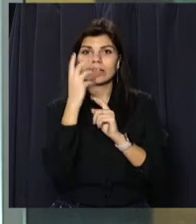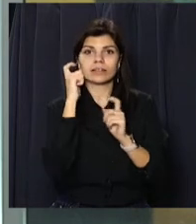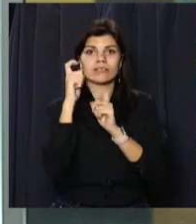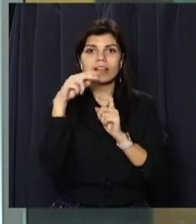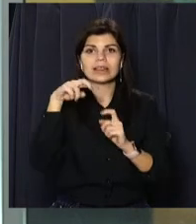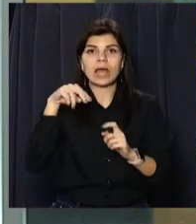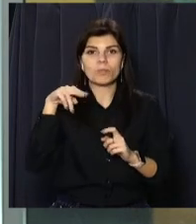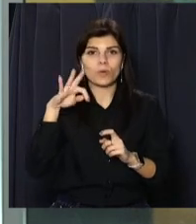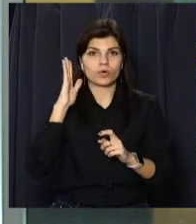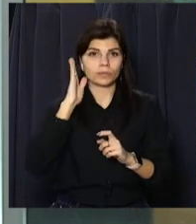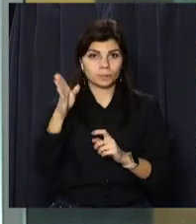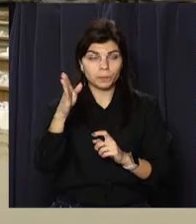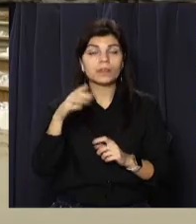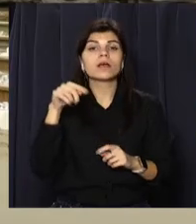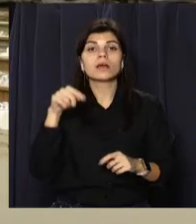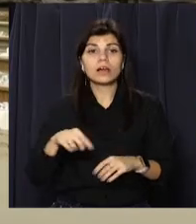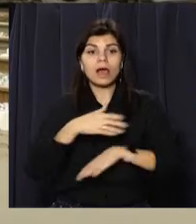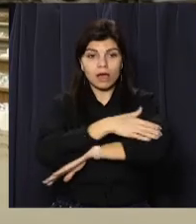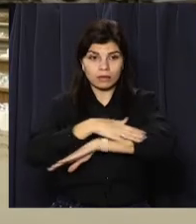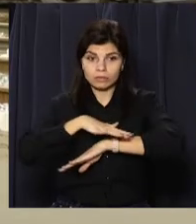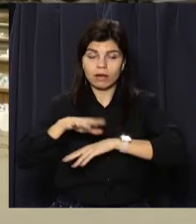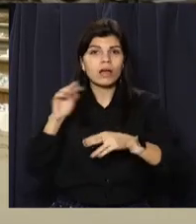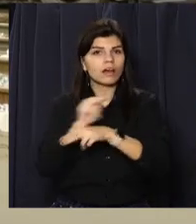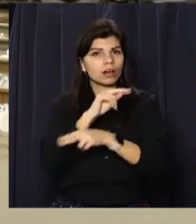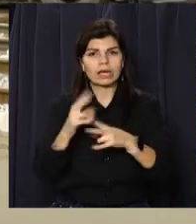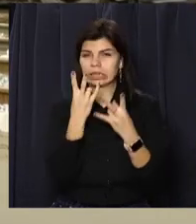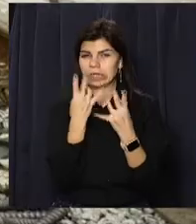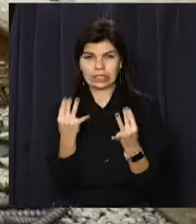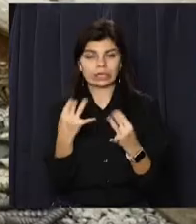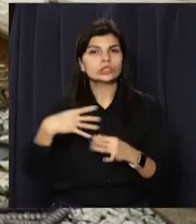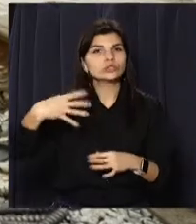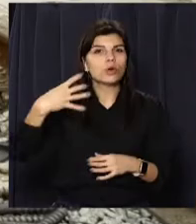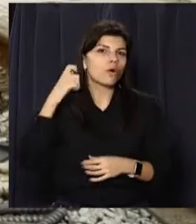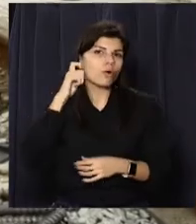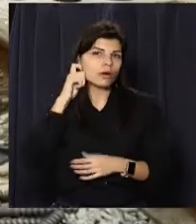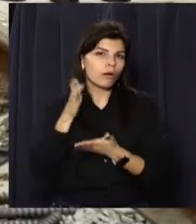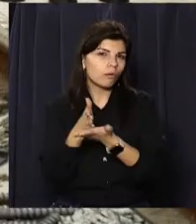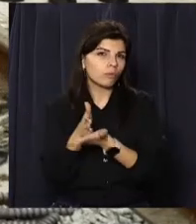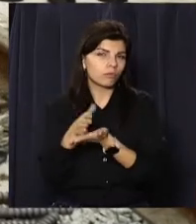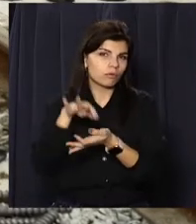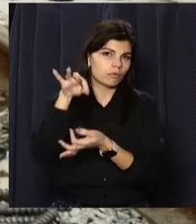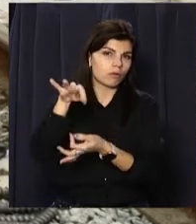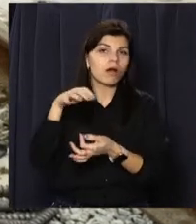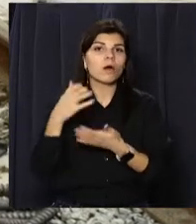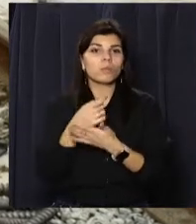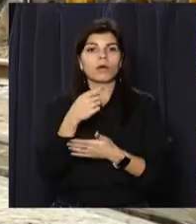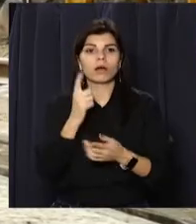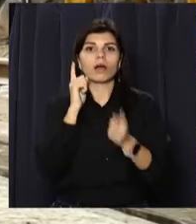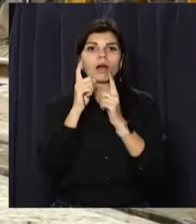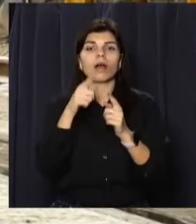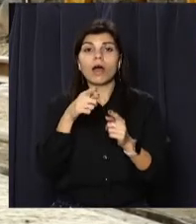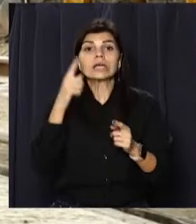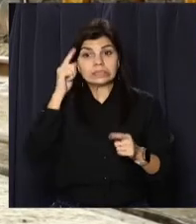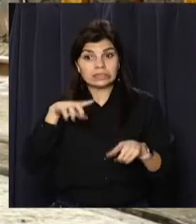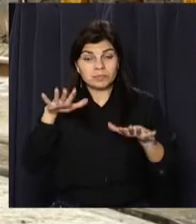трамвайного депо. Колії за цією адресою не ремонтували 40 років, тож електротранспорту доводиться постійно знижувати швидкість на